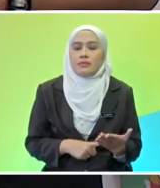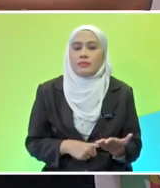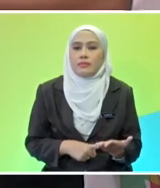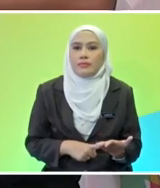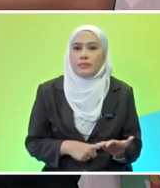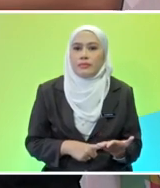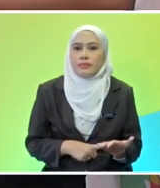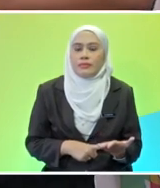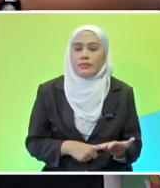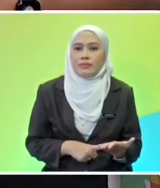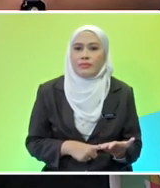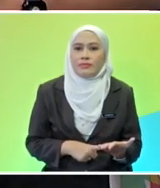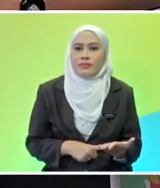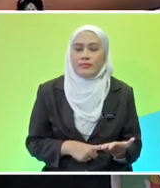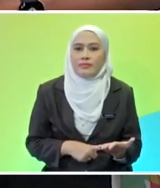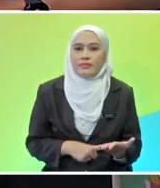Tada!